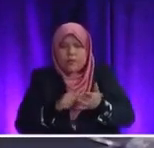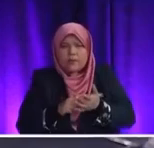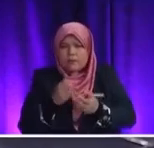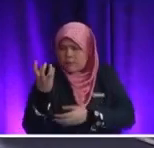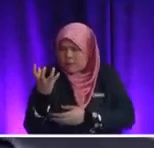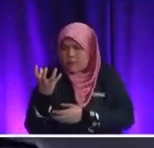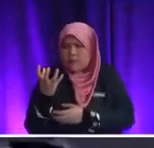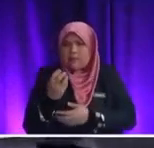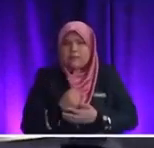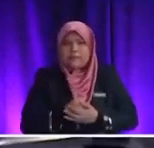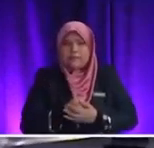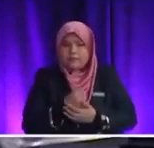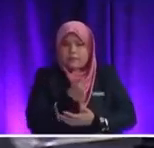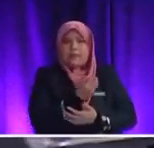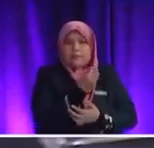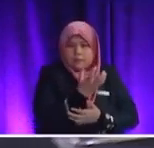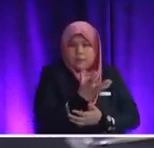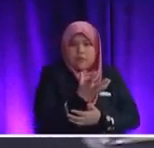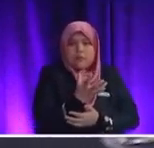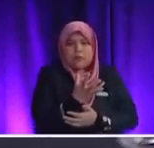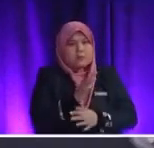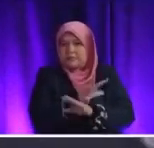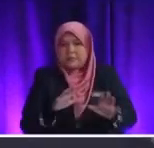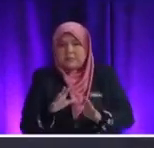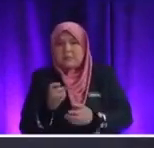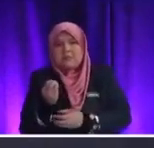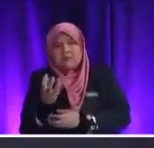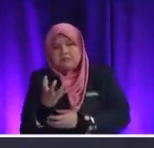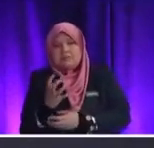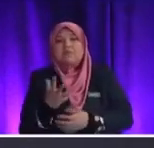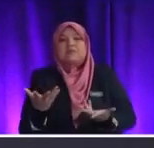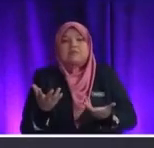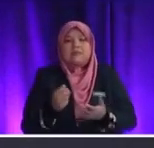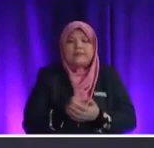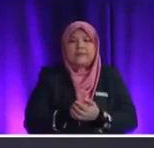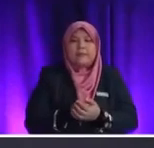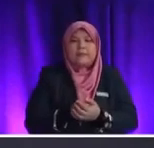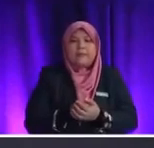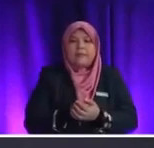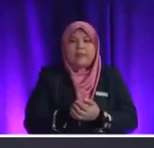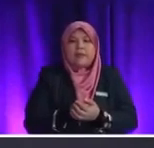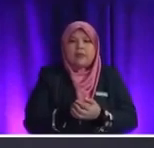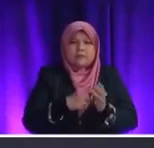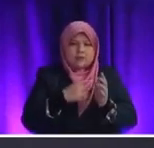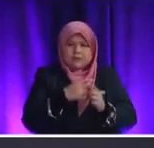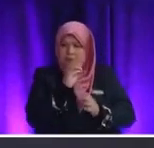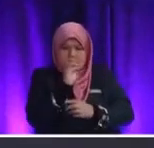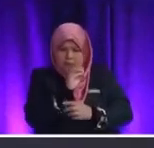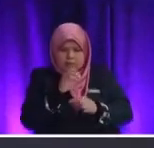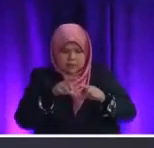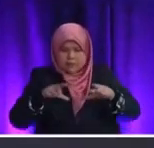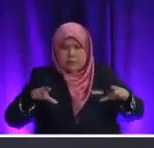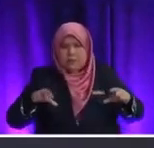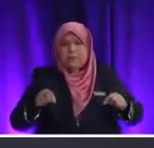ataupun juga Anita keju Menthol tidak masih tidak menyala masih tidak menyala dan juga pada emitted tiada bacaan pada